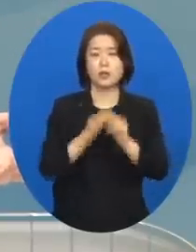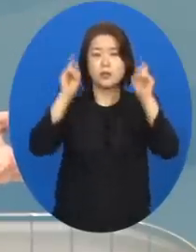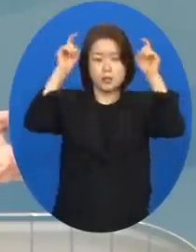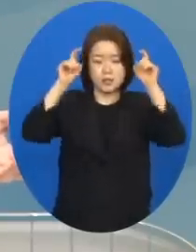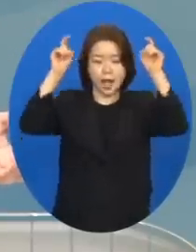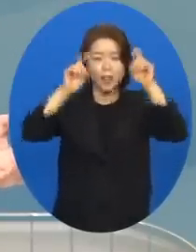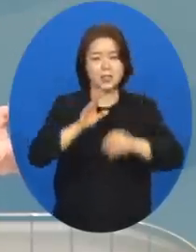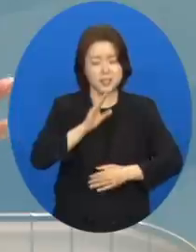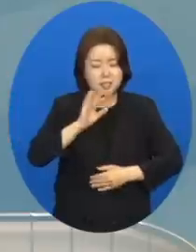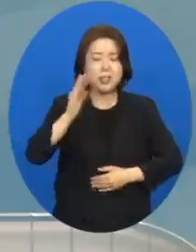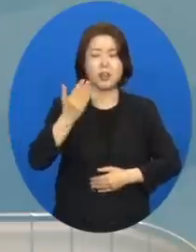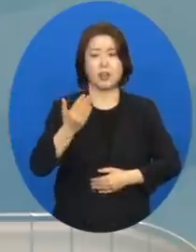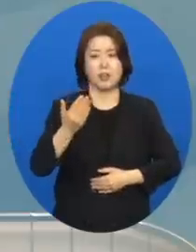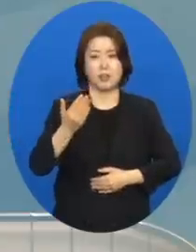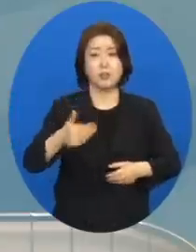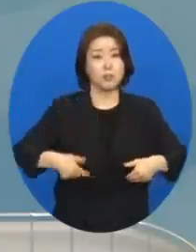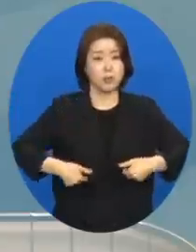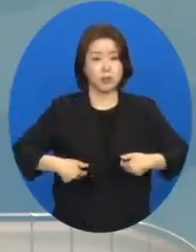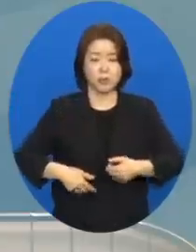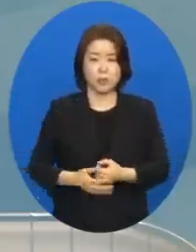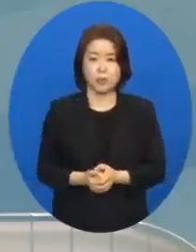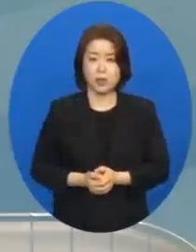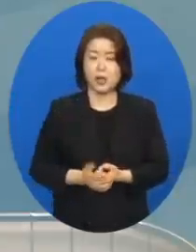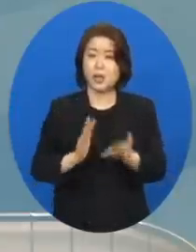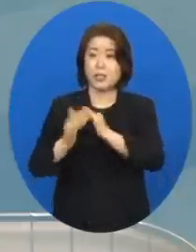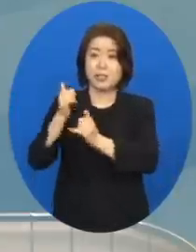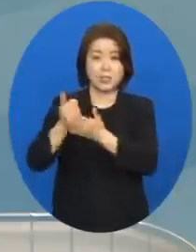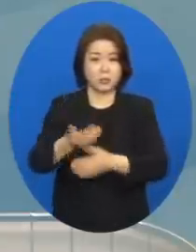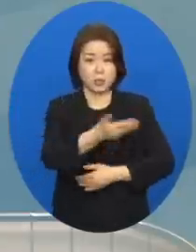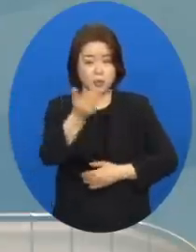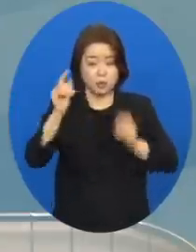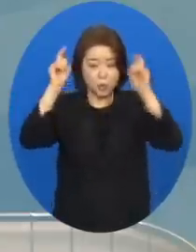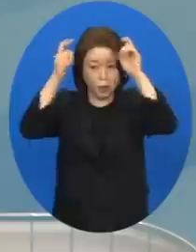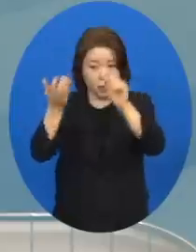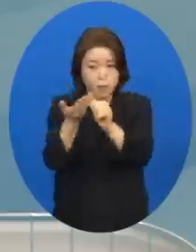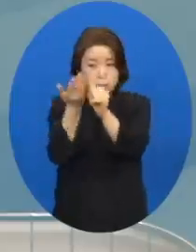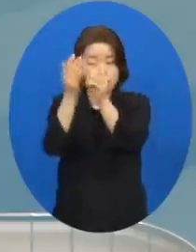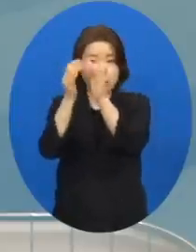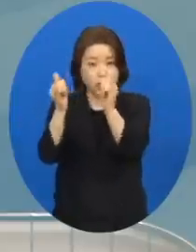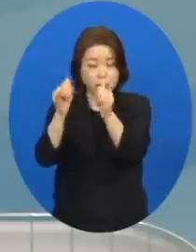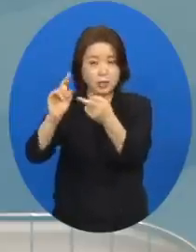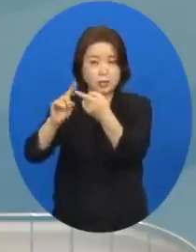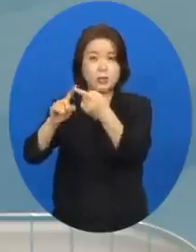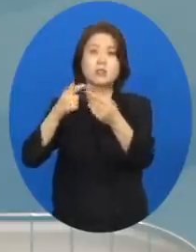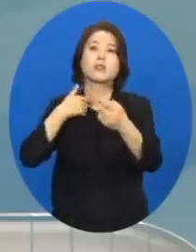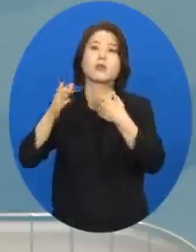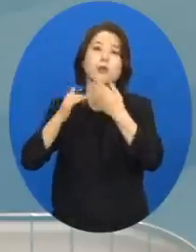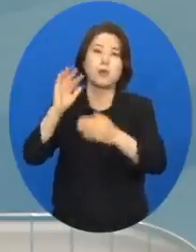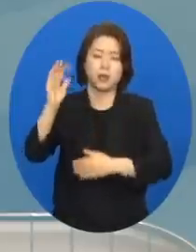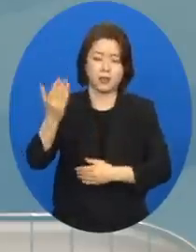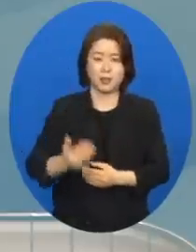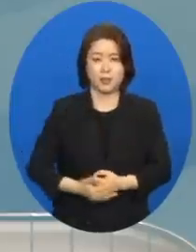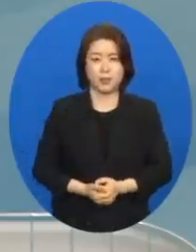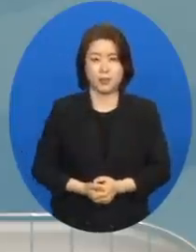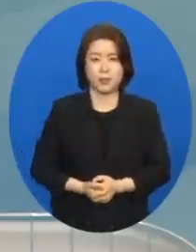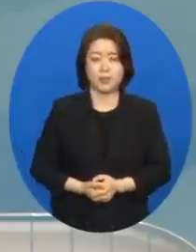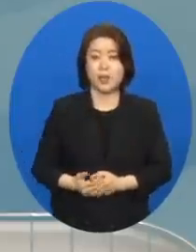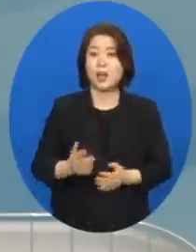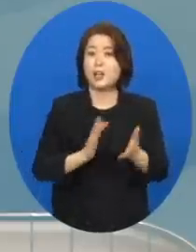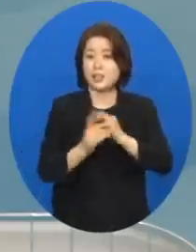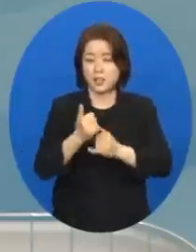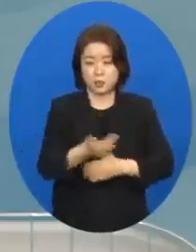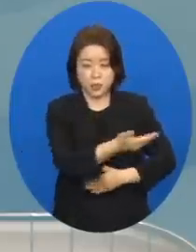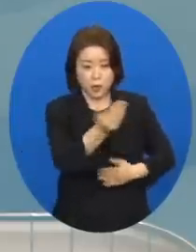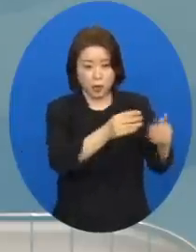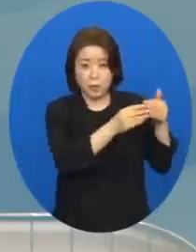되셔야 예수님이 여러분의 목자이신 것을 경험하게 됩니다. 예수님이 여러분을